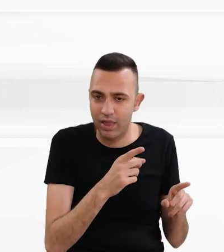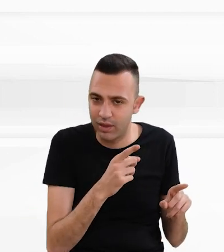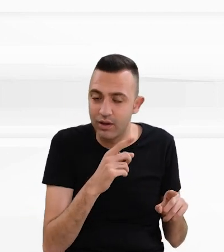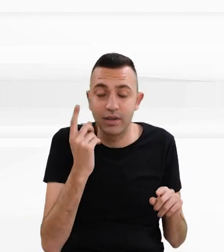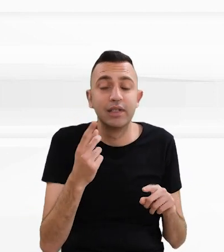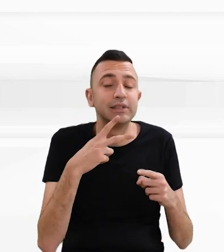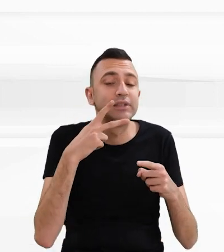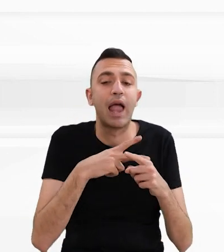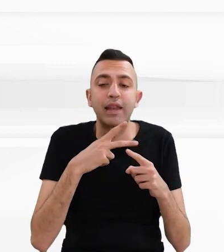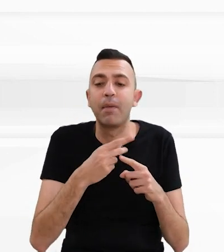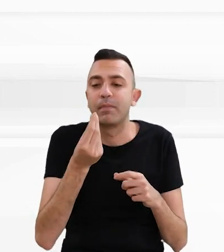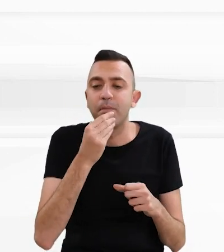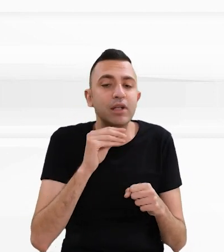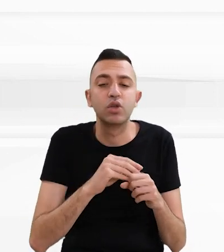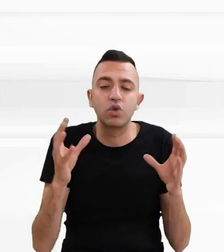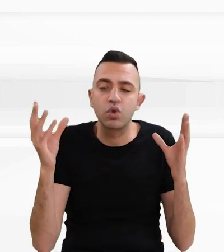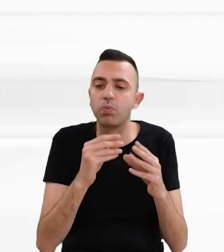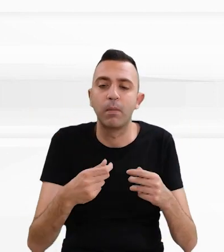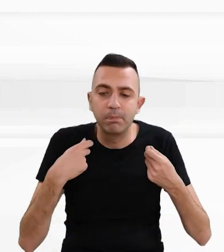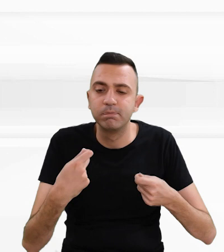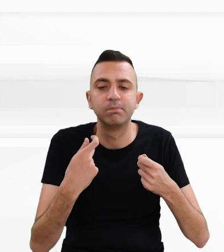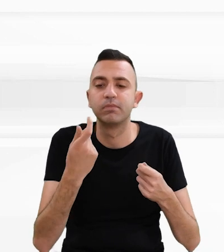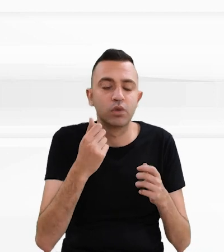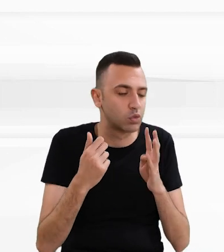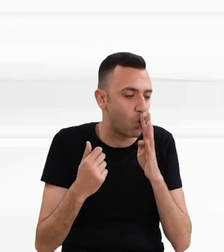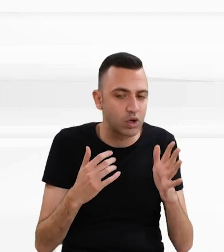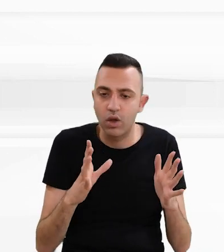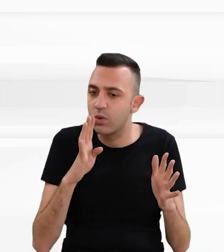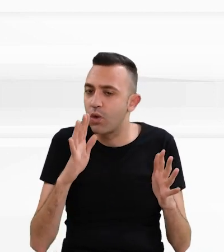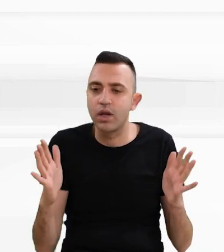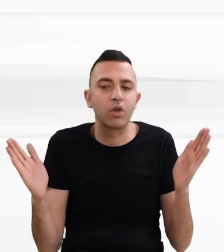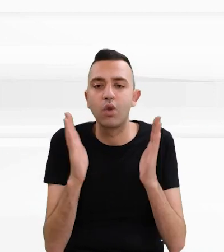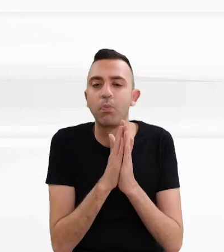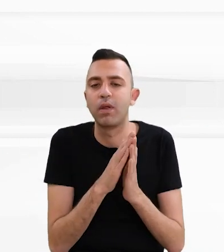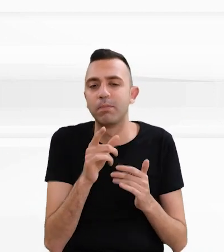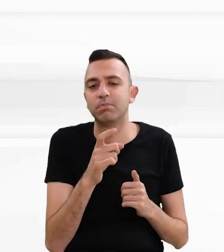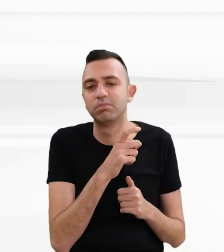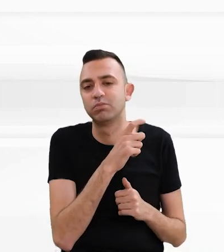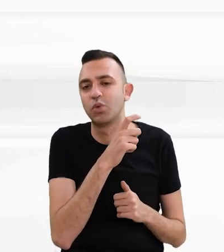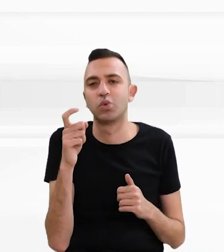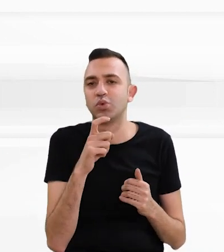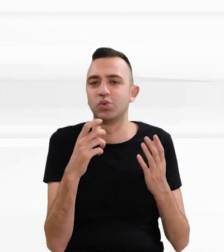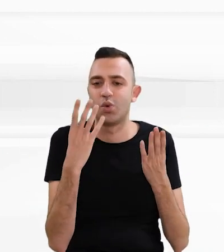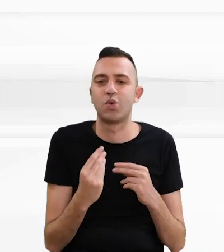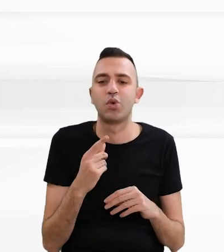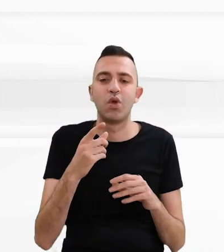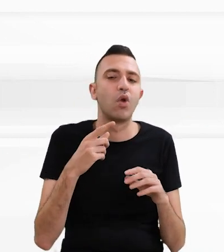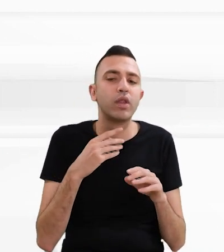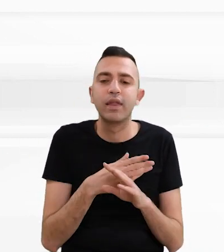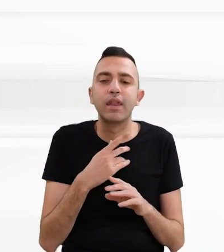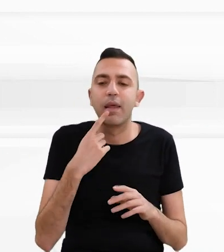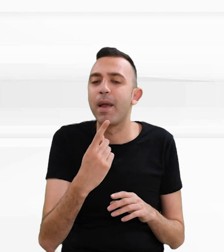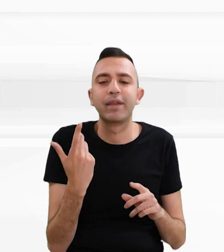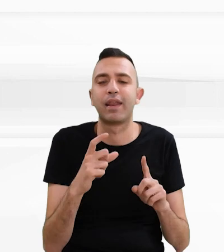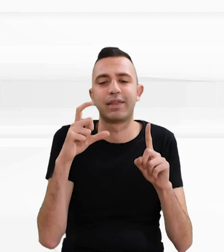çarparsa n450 olacaktır son olarak Bana Zeynep'in mamaları için toplam kaç lira harcadı söylenmiş 450 TL artı 450